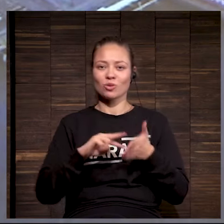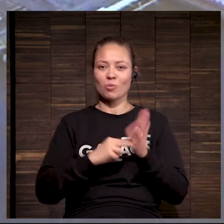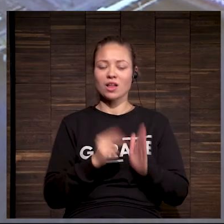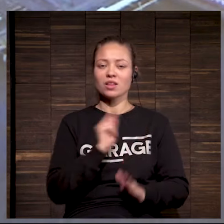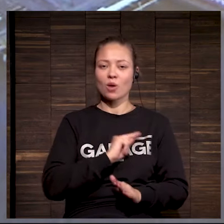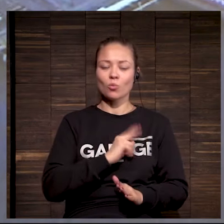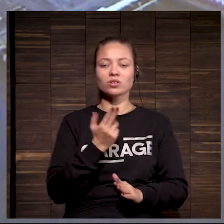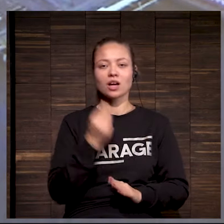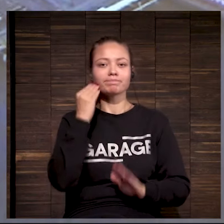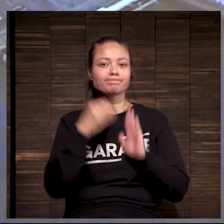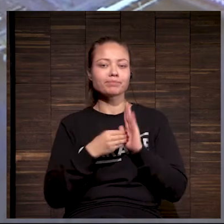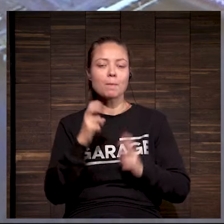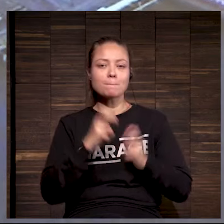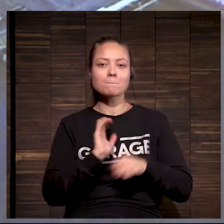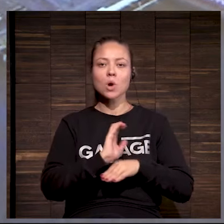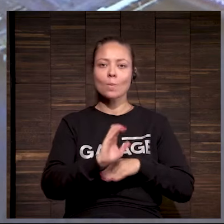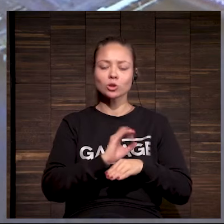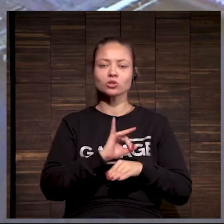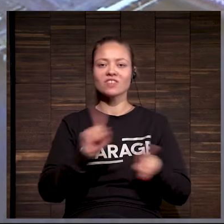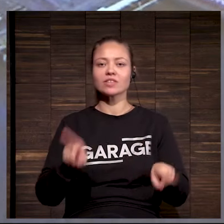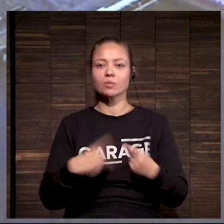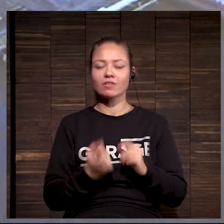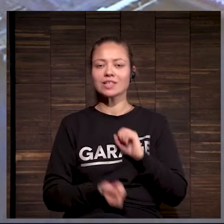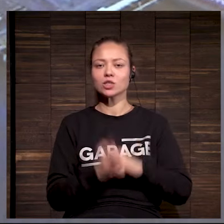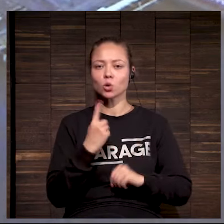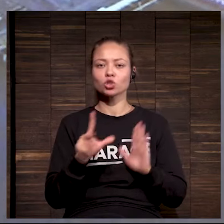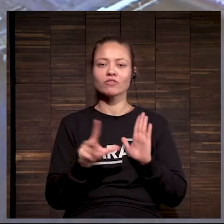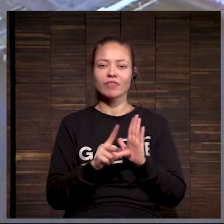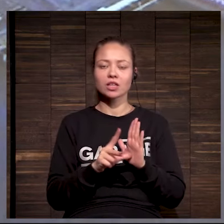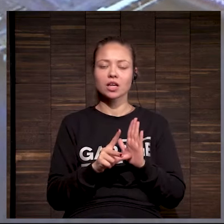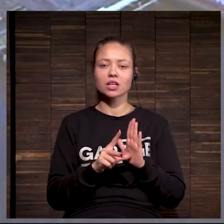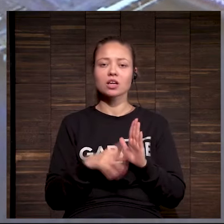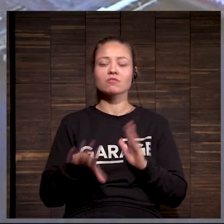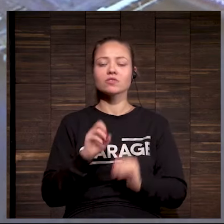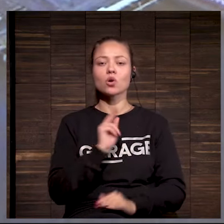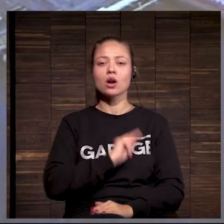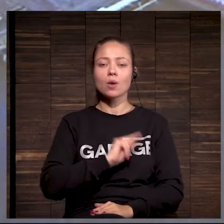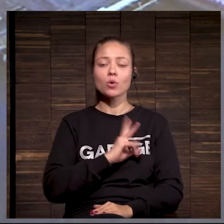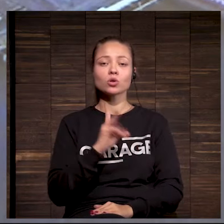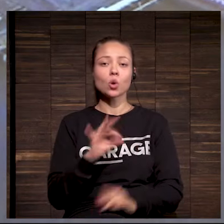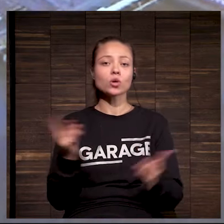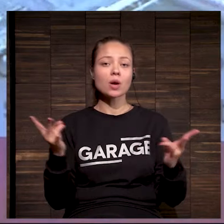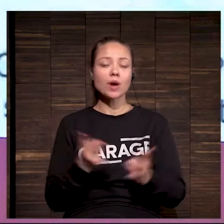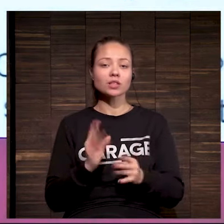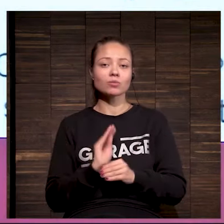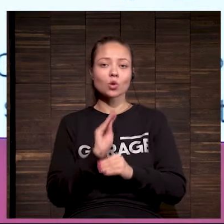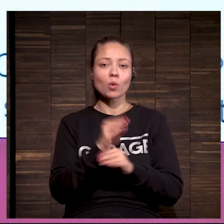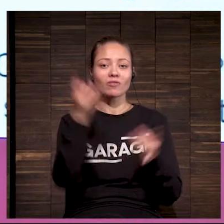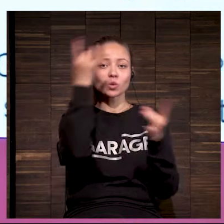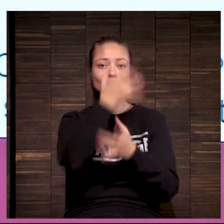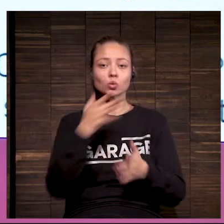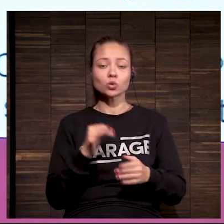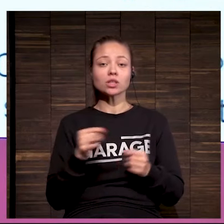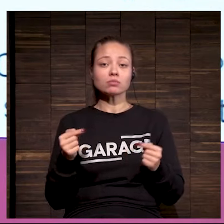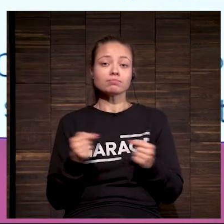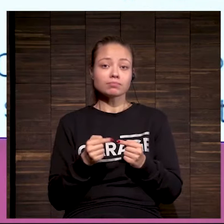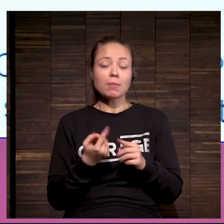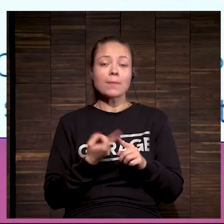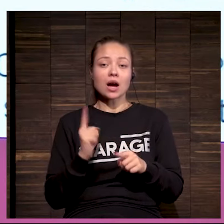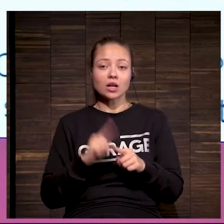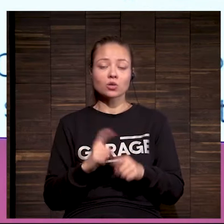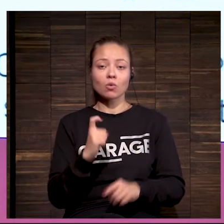с точки зрения промышленности и возобновляемых источников энергии все работает но необходимо добавить культуры именно поэтому hal